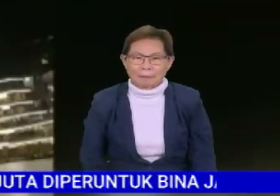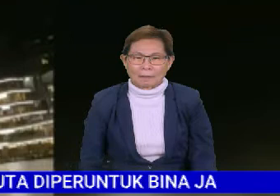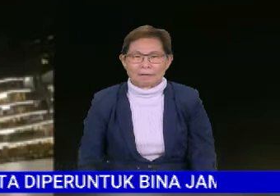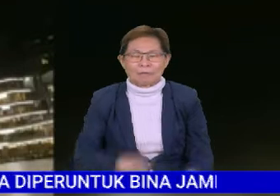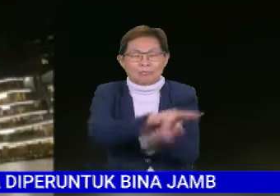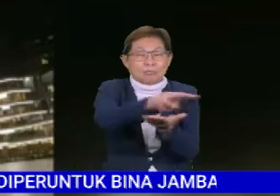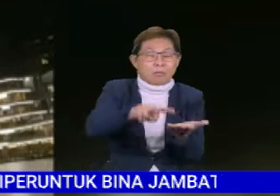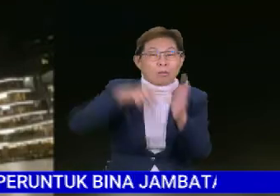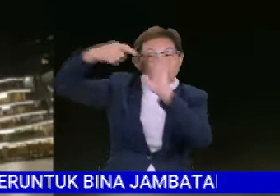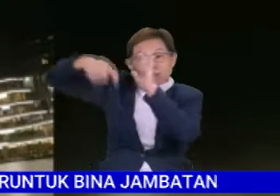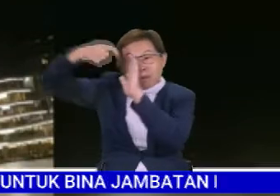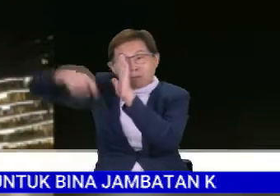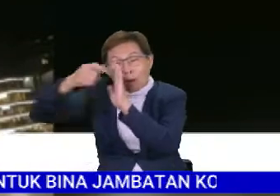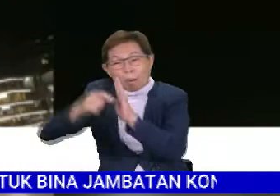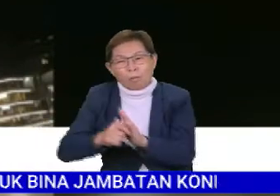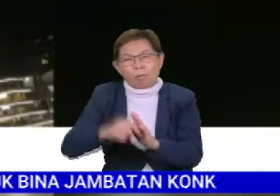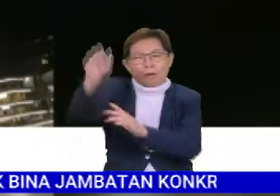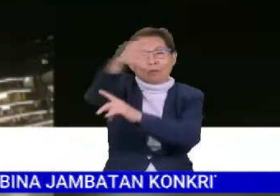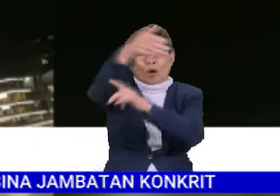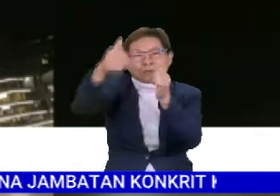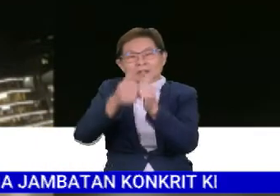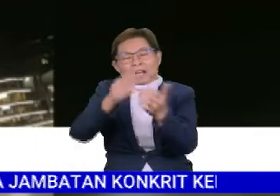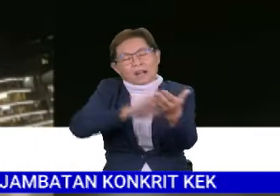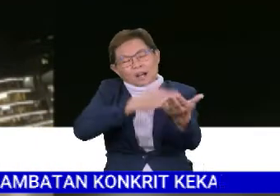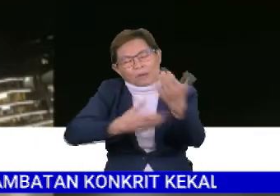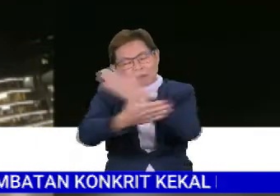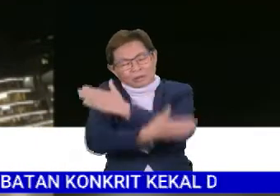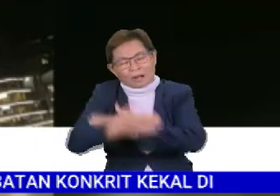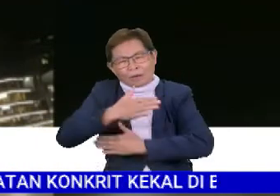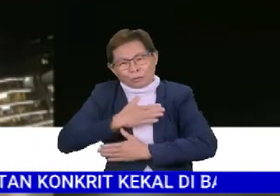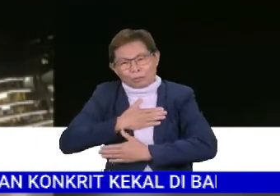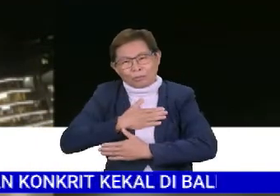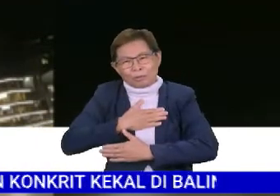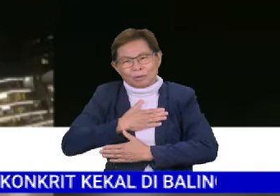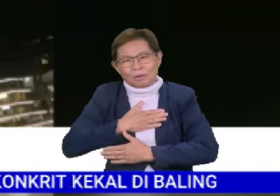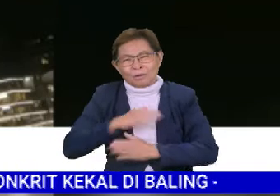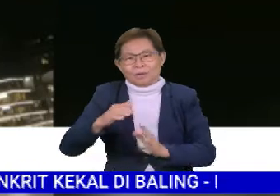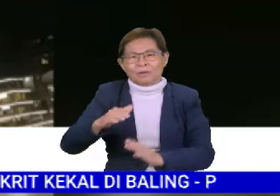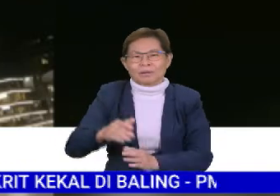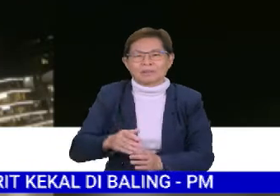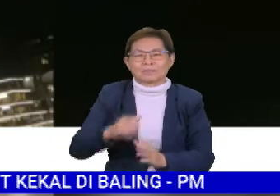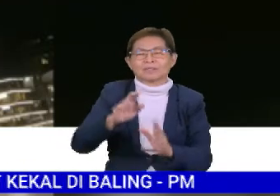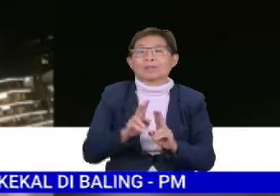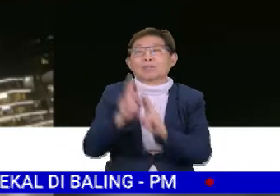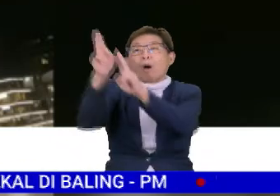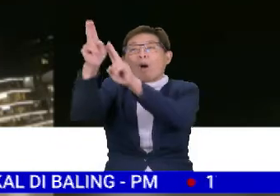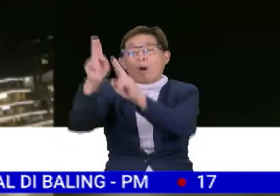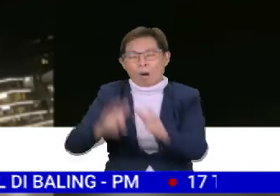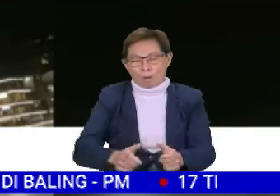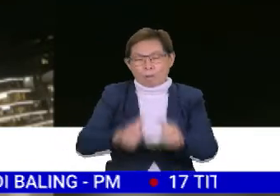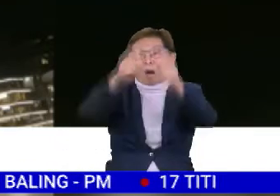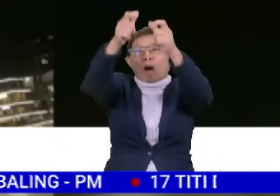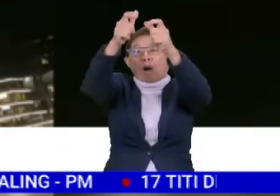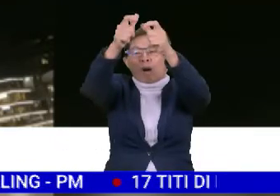Rakaman kibaran jalur gemilang diiringi lagu negaraku di Burj Khalifa itu dimuat naik di laman sosial menara berkenaan.